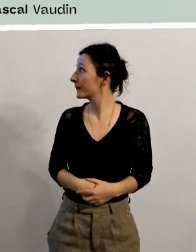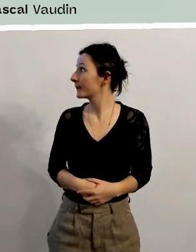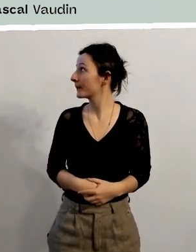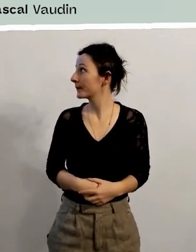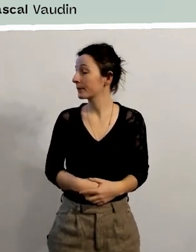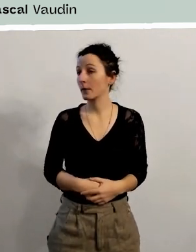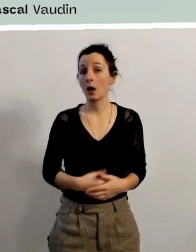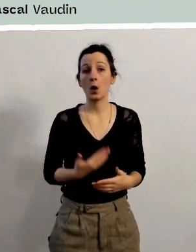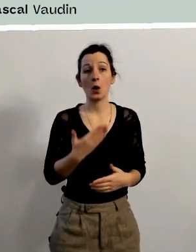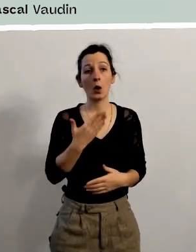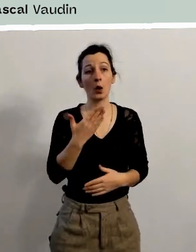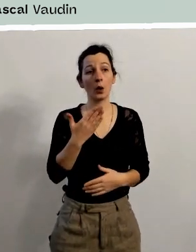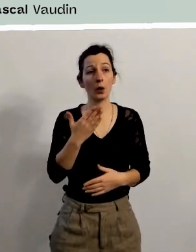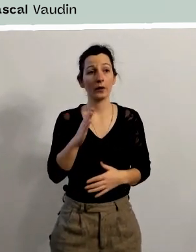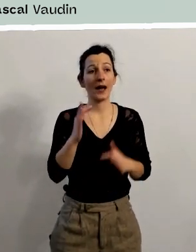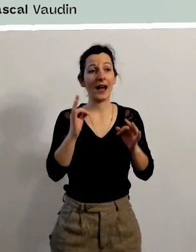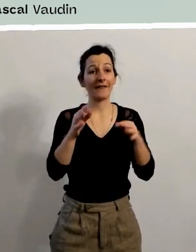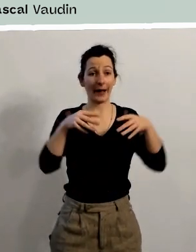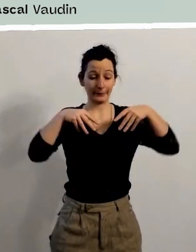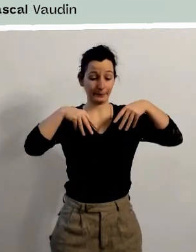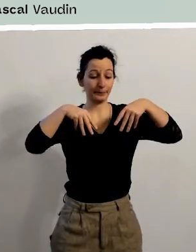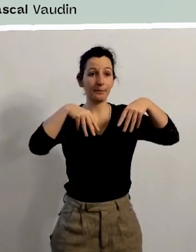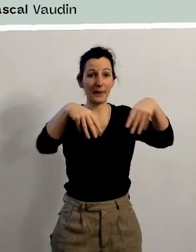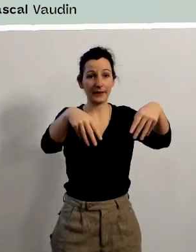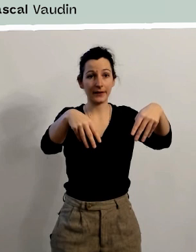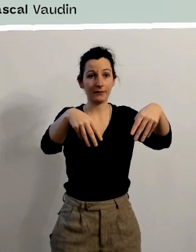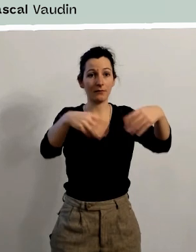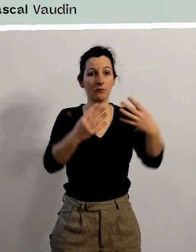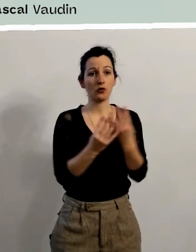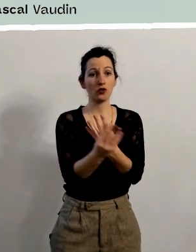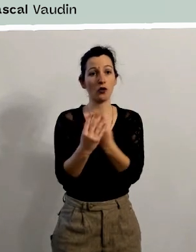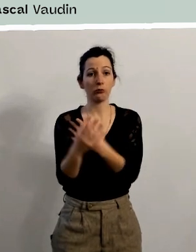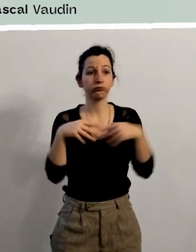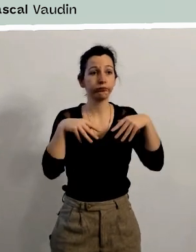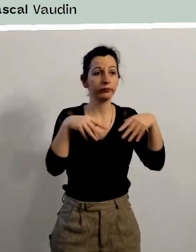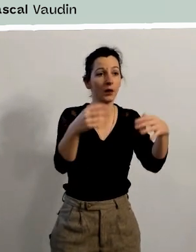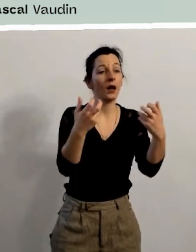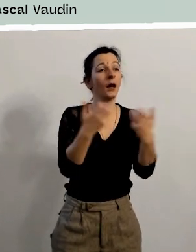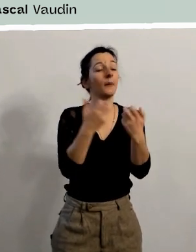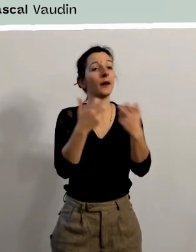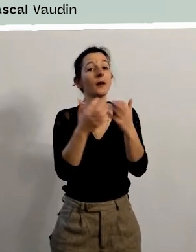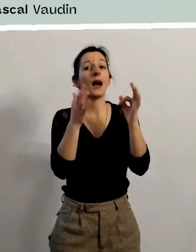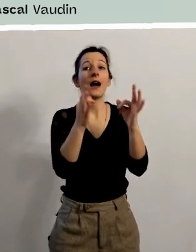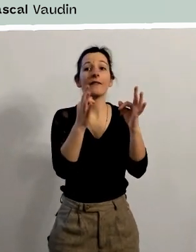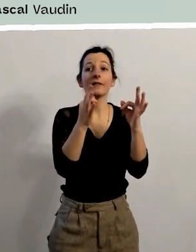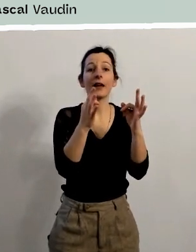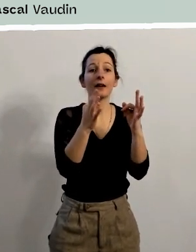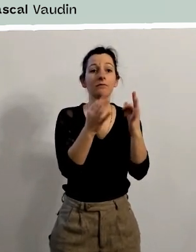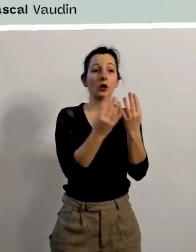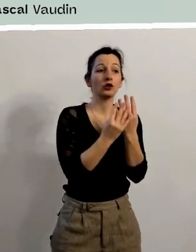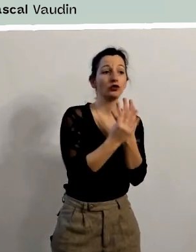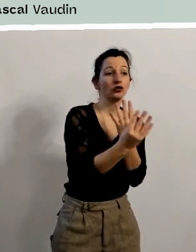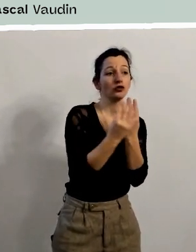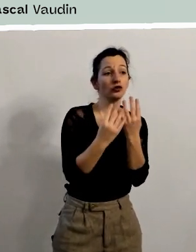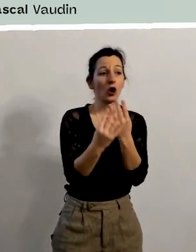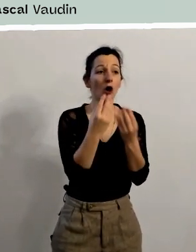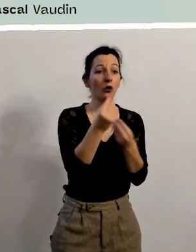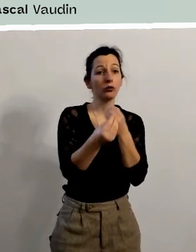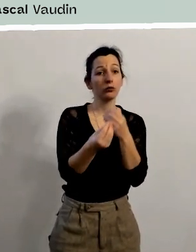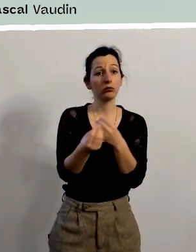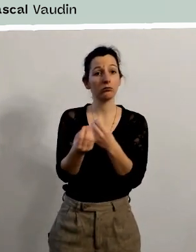molécules à effet perturbateur endocrinien, ce sont les pesticides, que ce soit les pesticides à usage agricole mais aussi